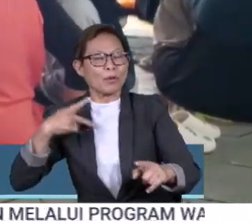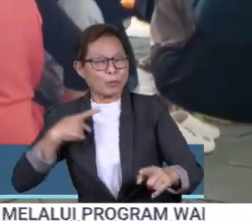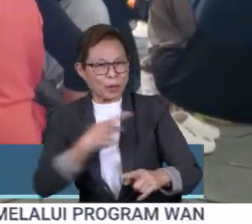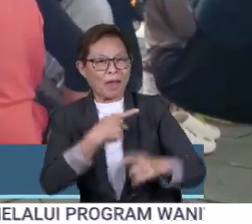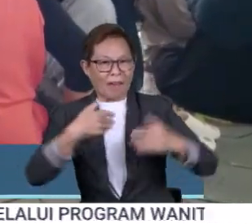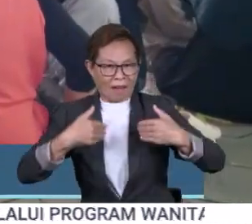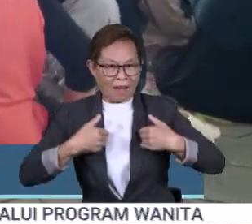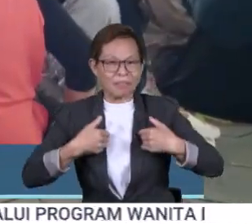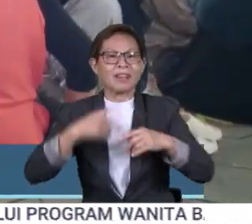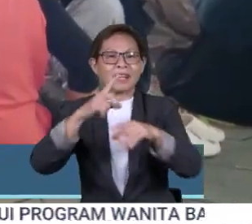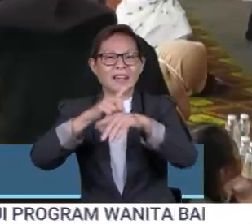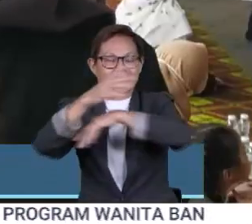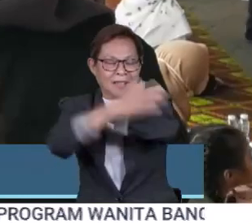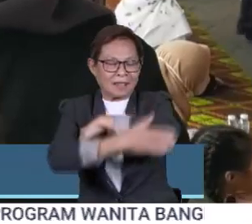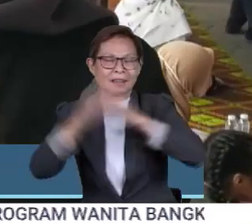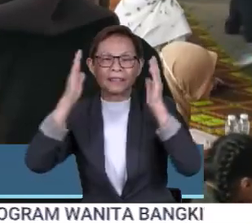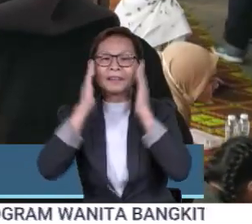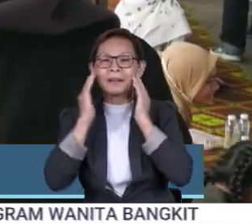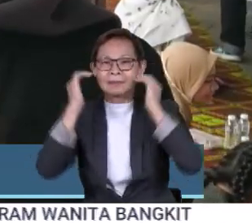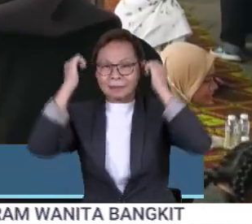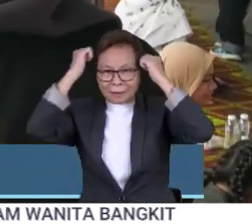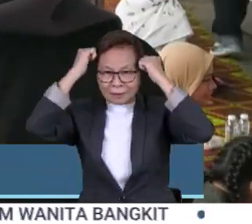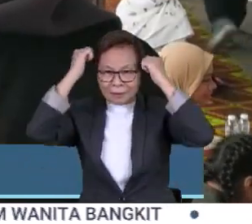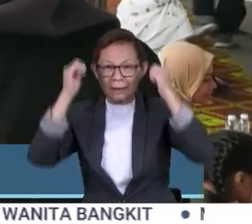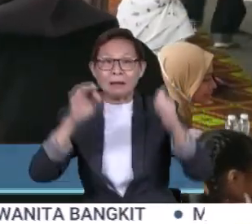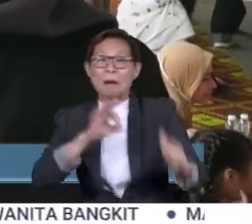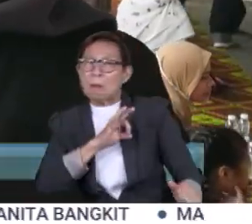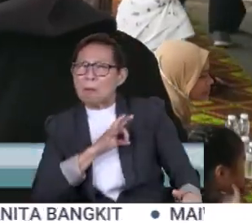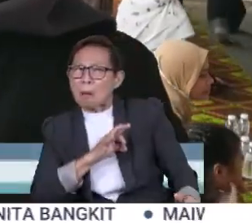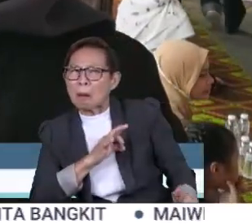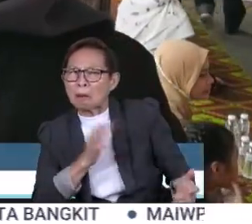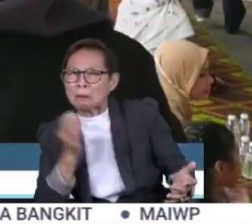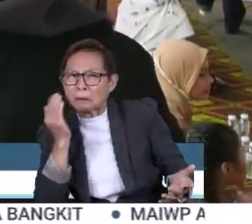missing in the Netherlands. Nak tahu lah macam mana